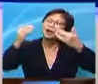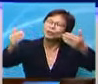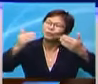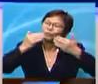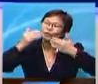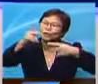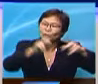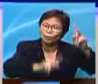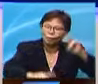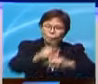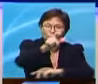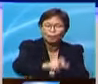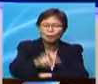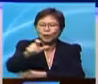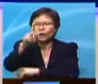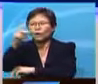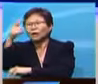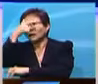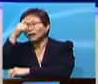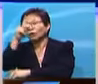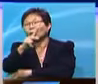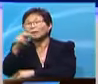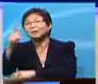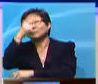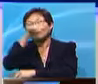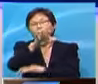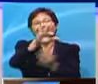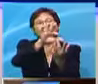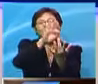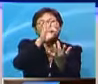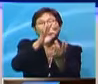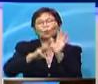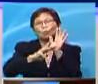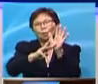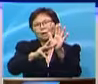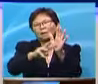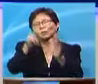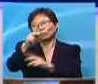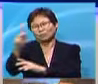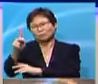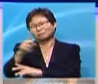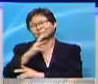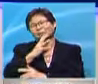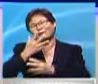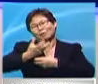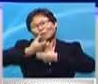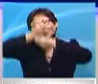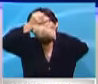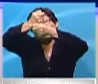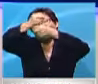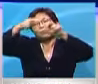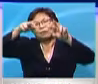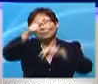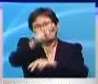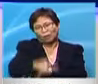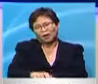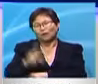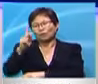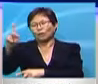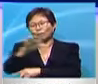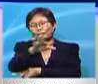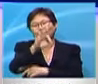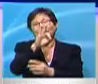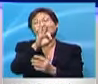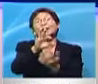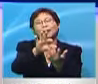kepada penduduk Kuala kangsar kerana memilihnya sebagai wakil kawasan parlimen itu ia disifatkan kemenangan rakyat Kuala kangsar yang memilih